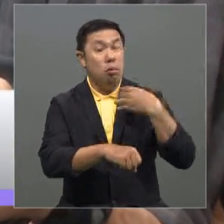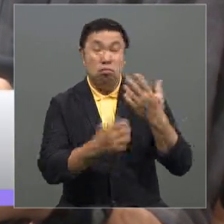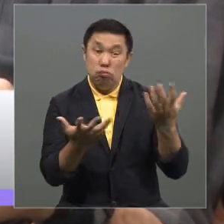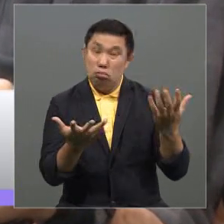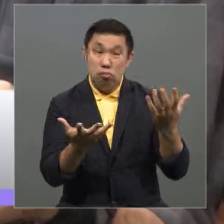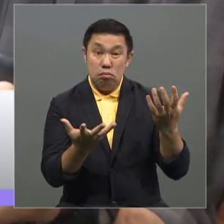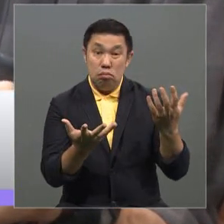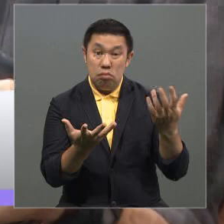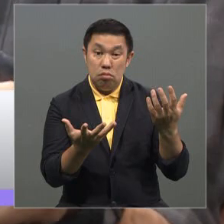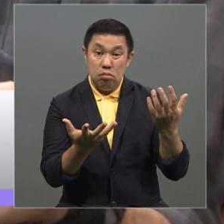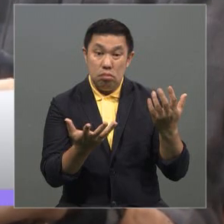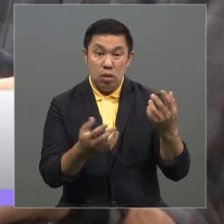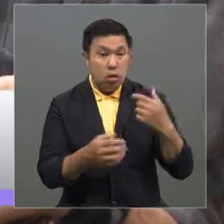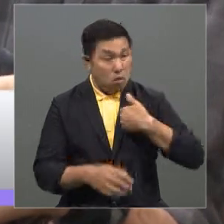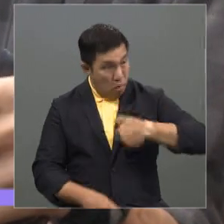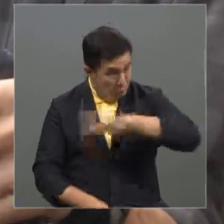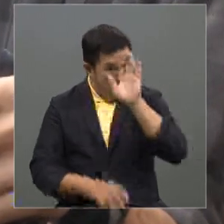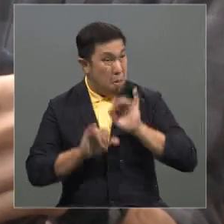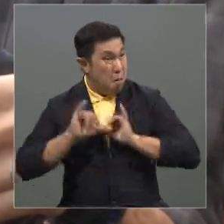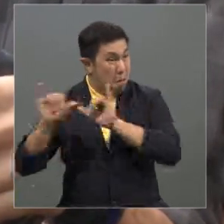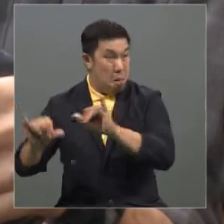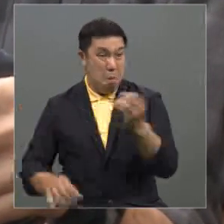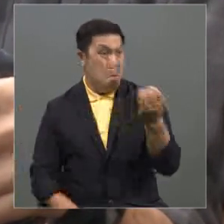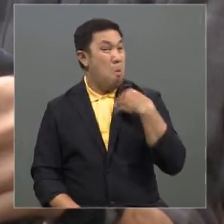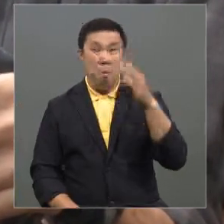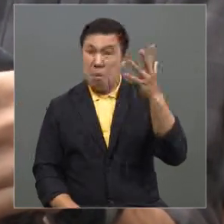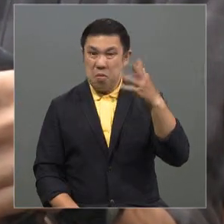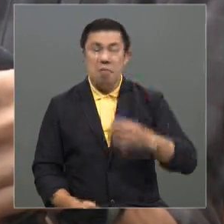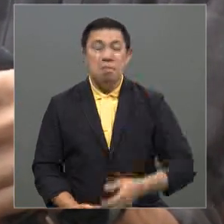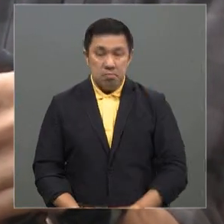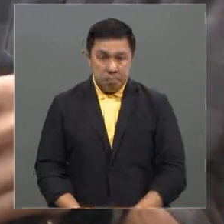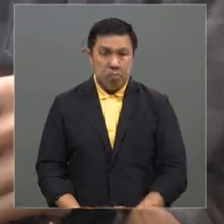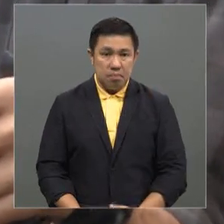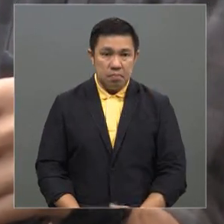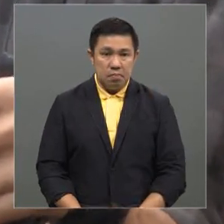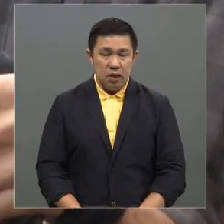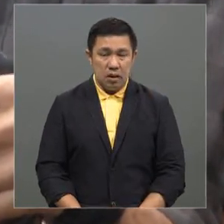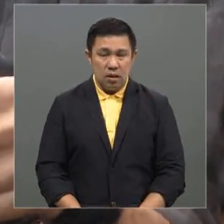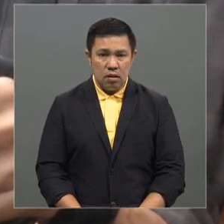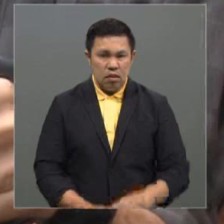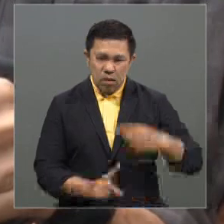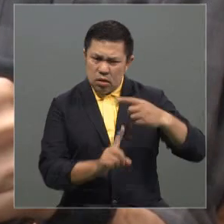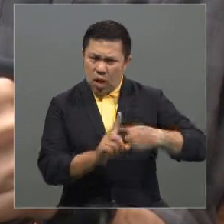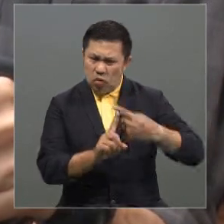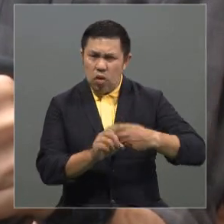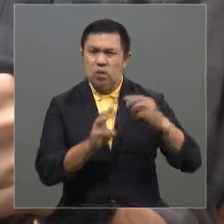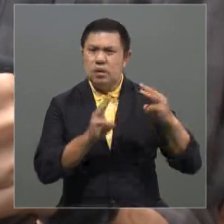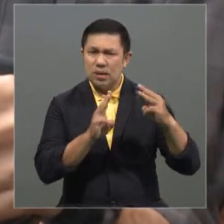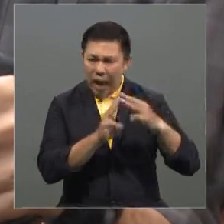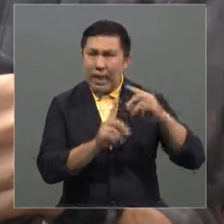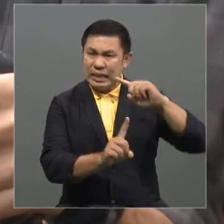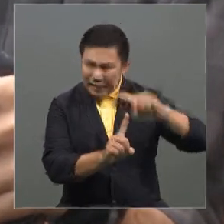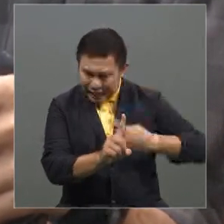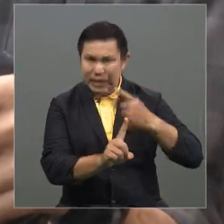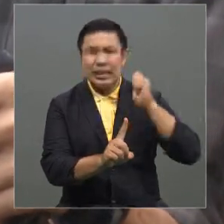บกดดันให้ออกหรืออะไรอย่างนี้ไม่มีสัญญาเช่าถ้าเป็นเดือนใช่เ